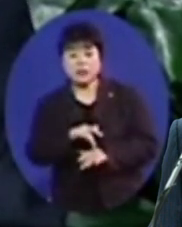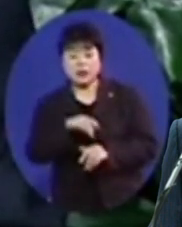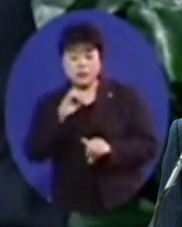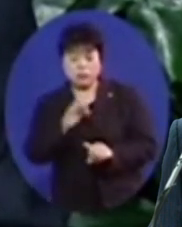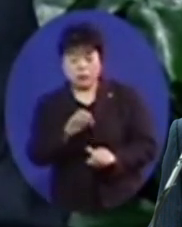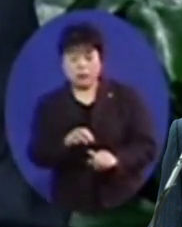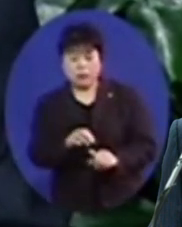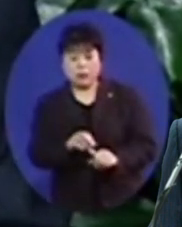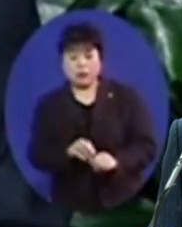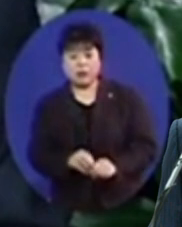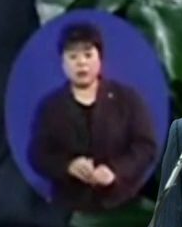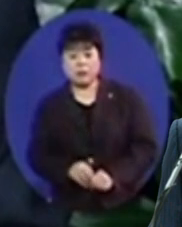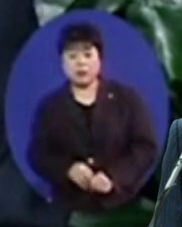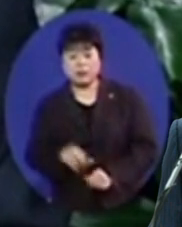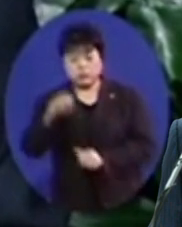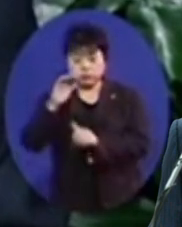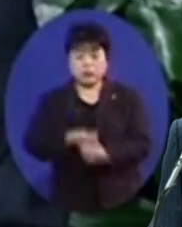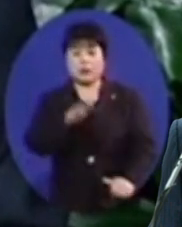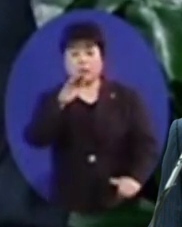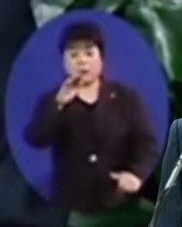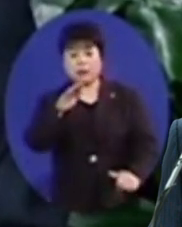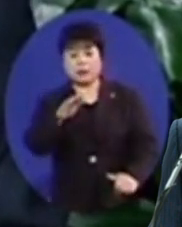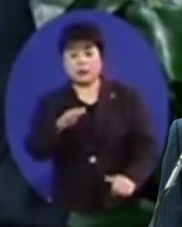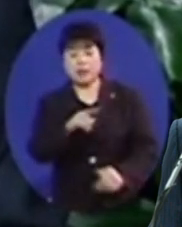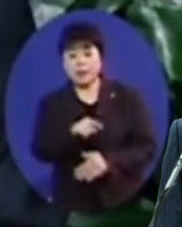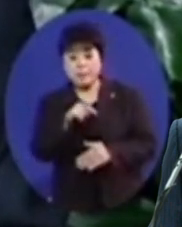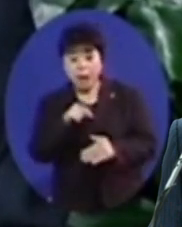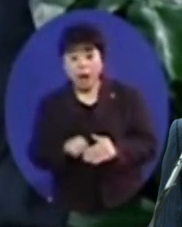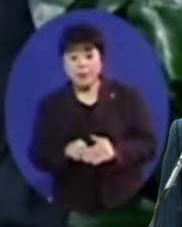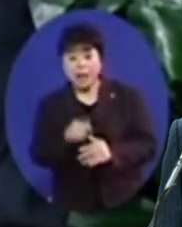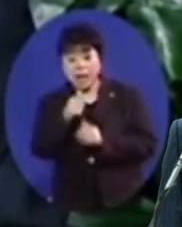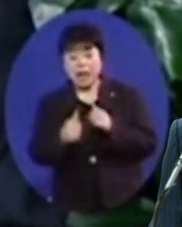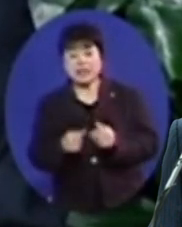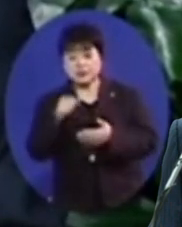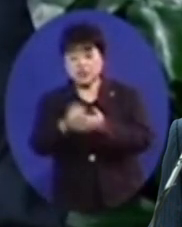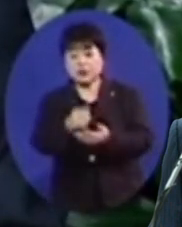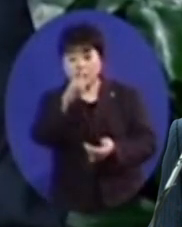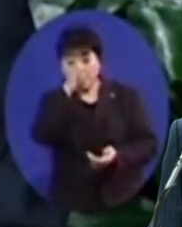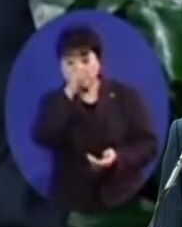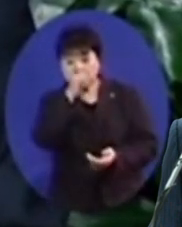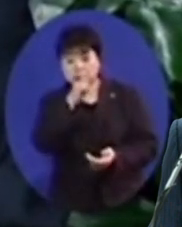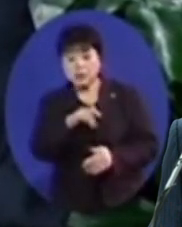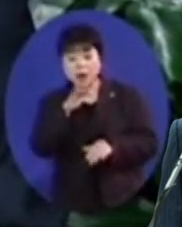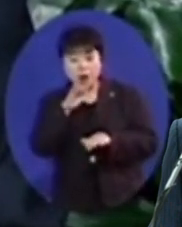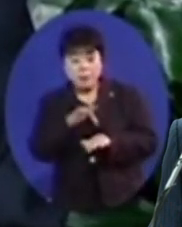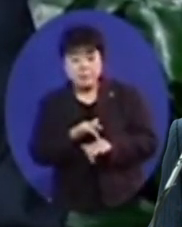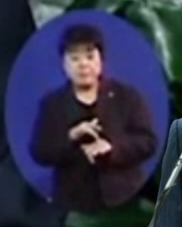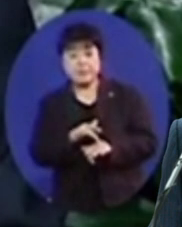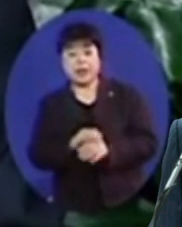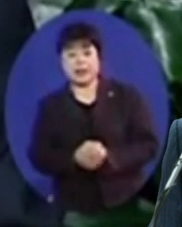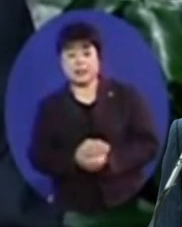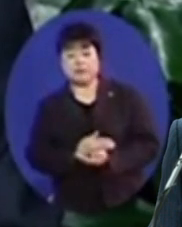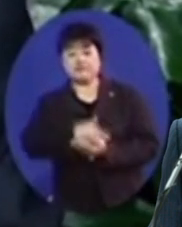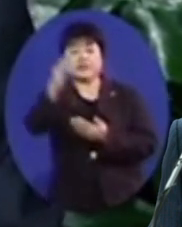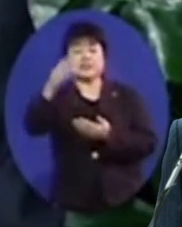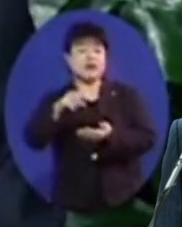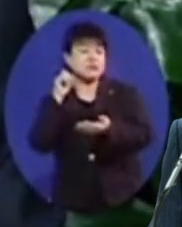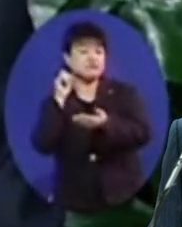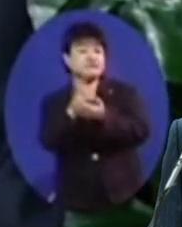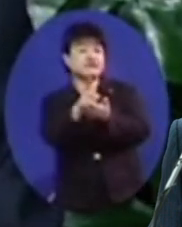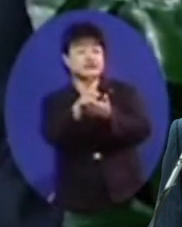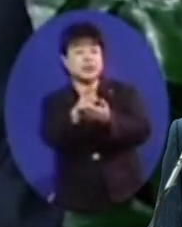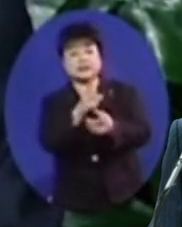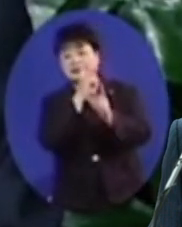내 속에 하나님이 점령하고 있으면 마귀를 정복하고 도역지자라고 주시고 멸망시키는 마귀를 발길로 차버린 것이고